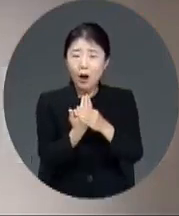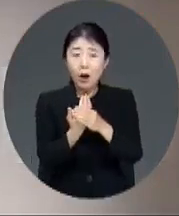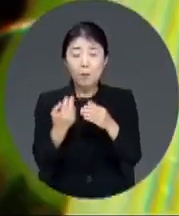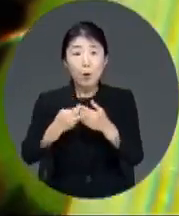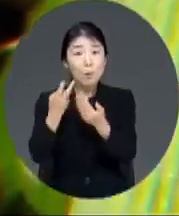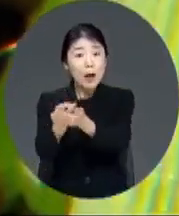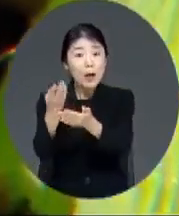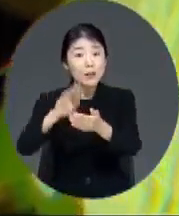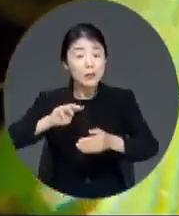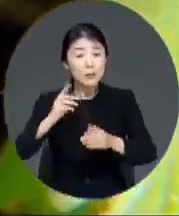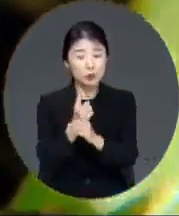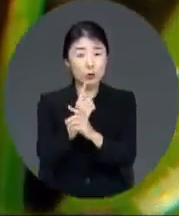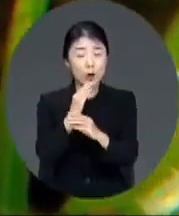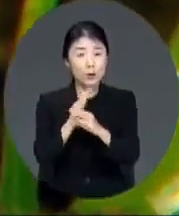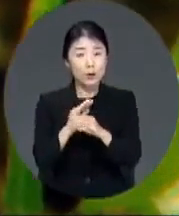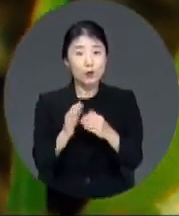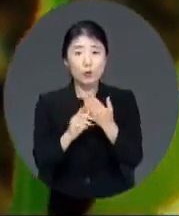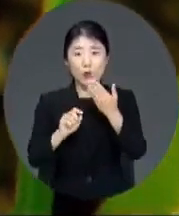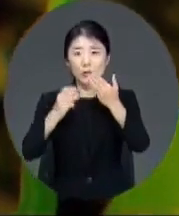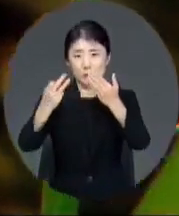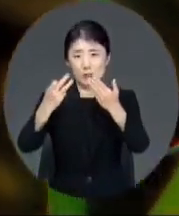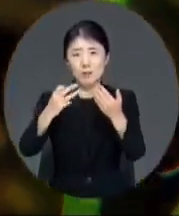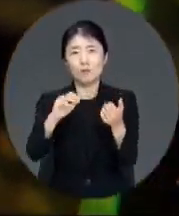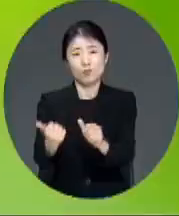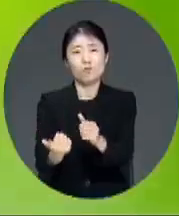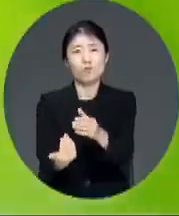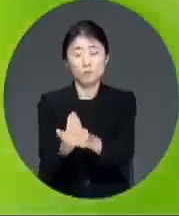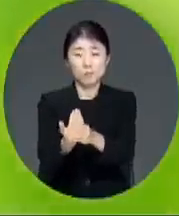중에 지난 13일에 순졌습니다